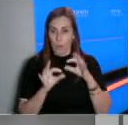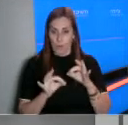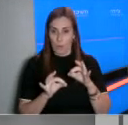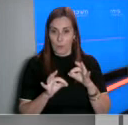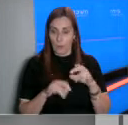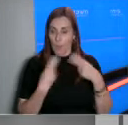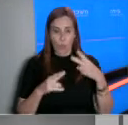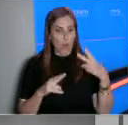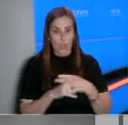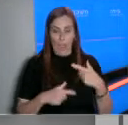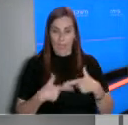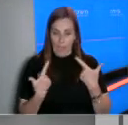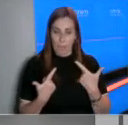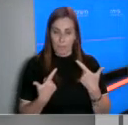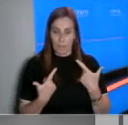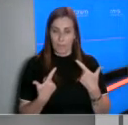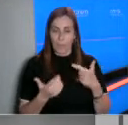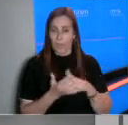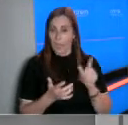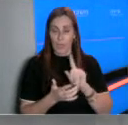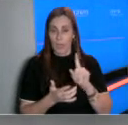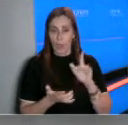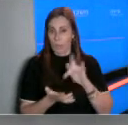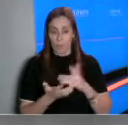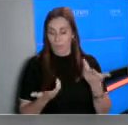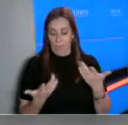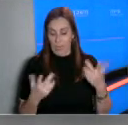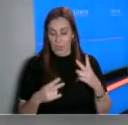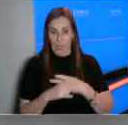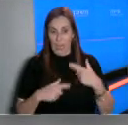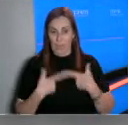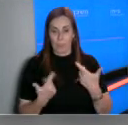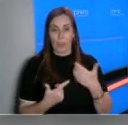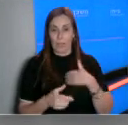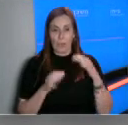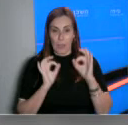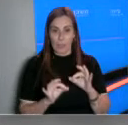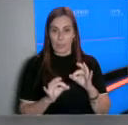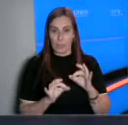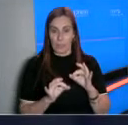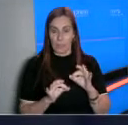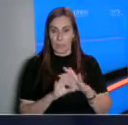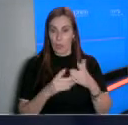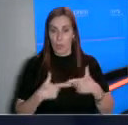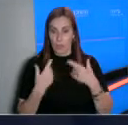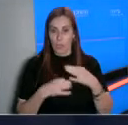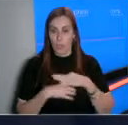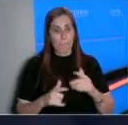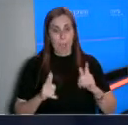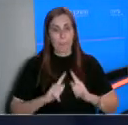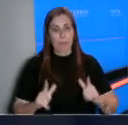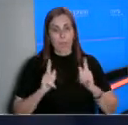לחזור לשגרת חיים, כי אני לא נמצאת בשגרת חיים. אני למעשה שמתי את כל החיים שלי